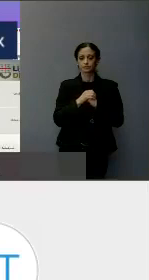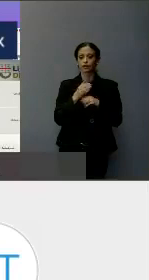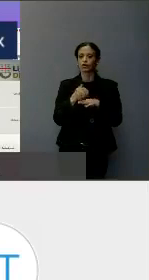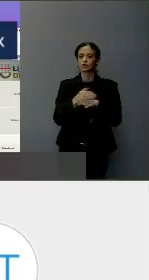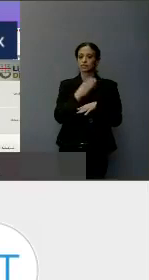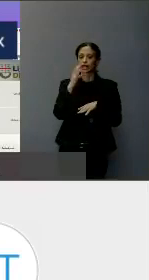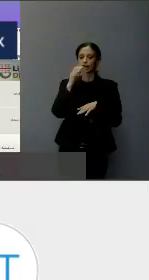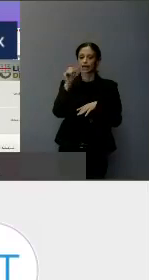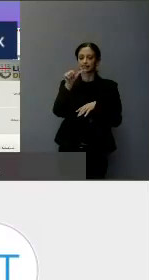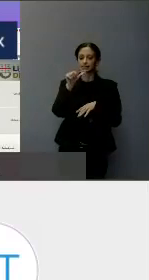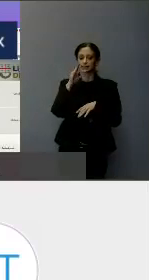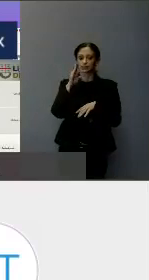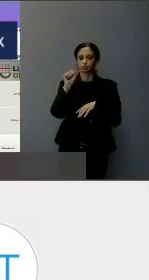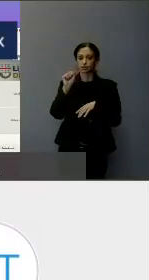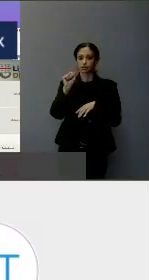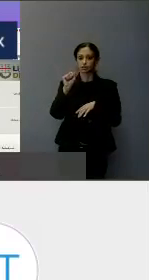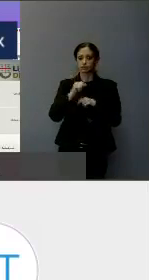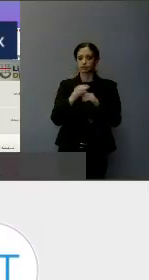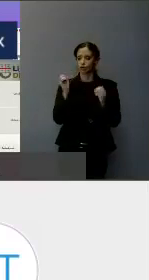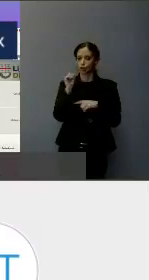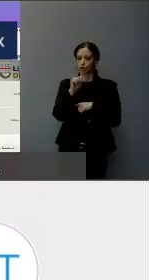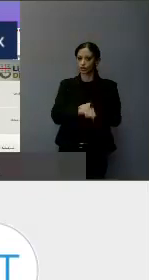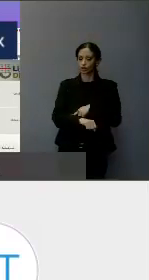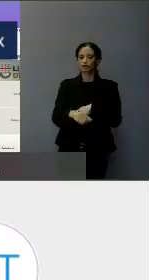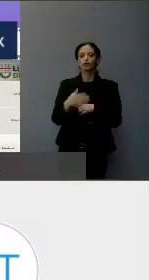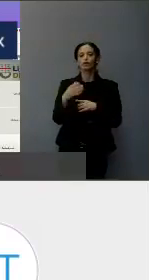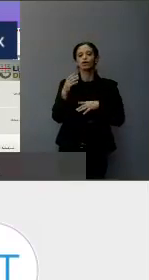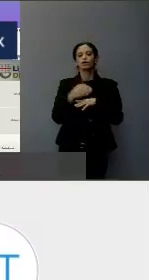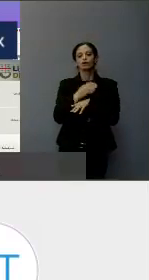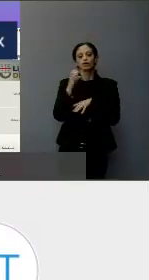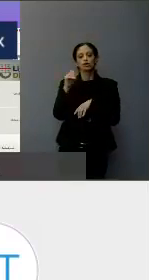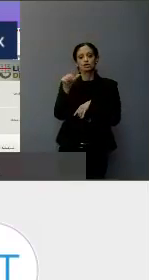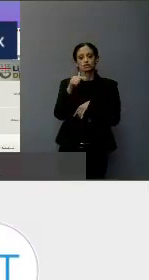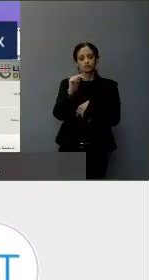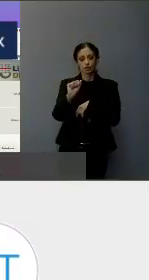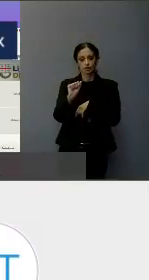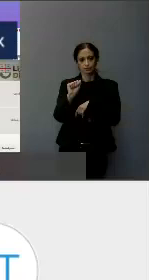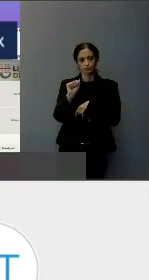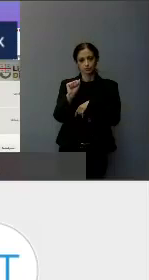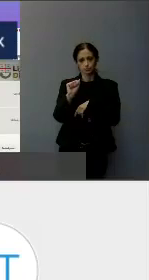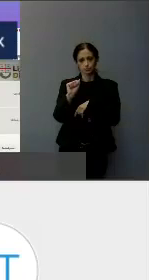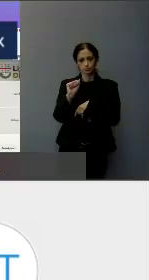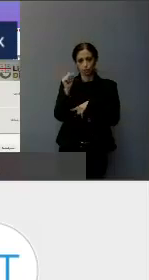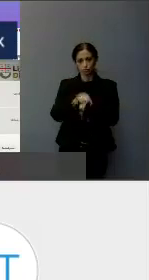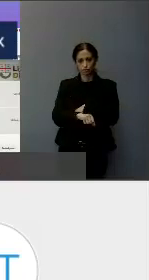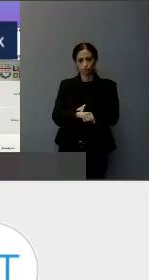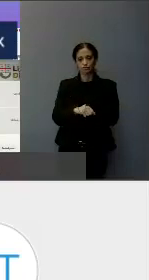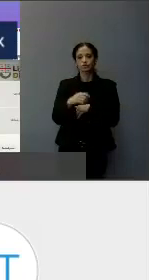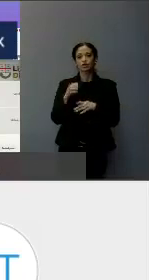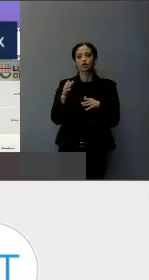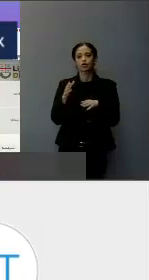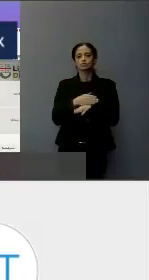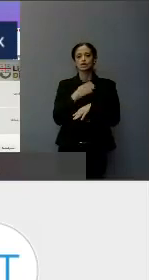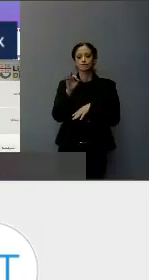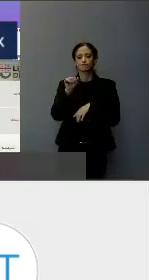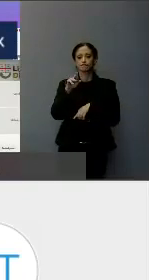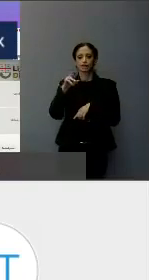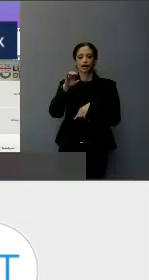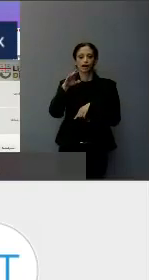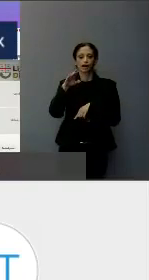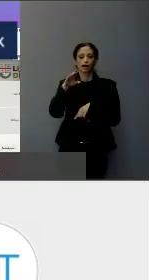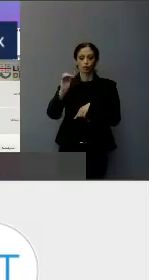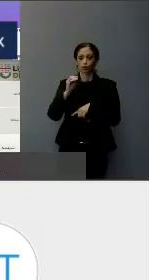consigliere cassiba contrario consigliere costa contrario consigliere a ferrero